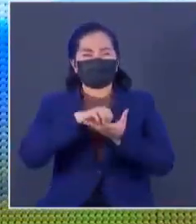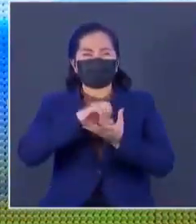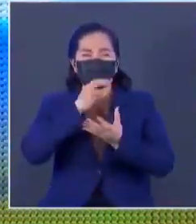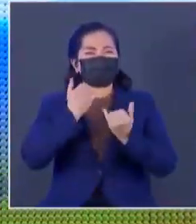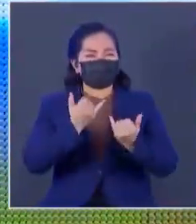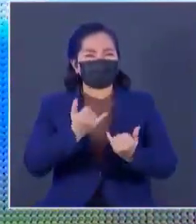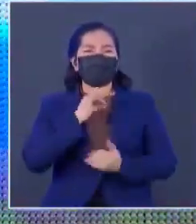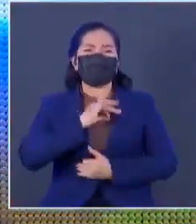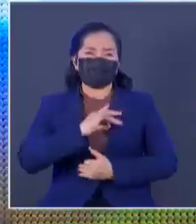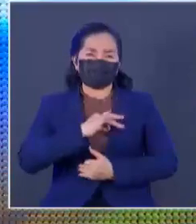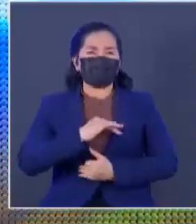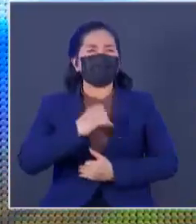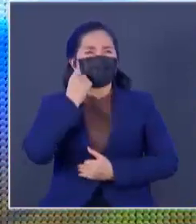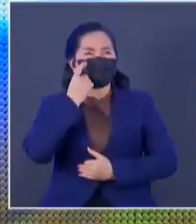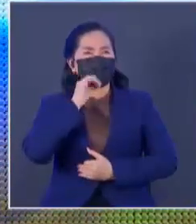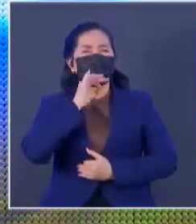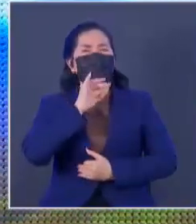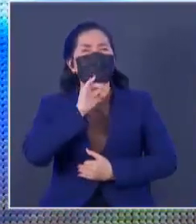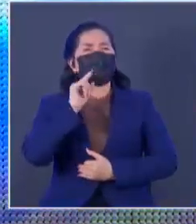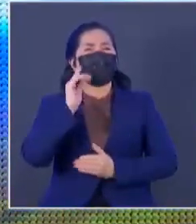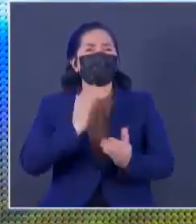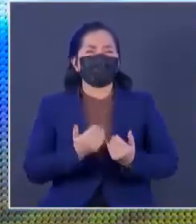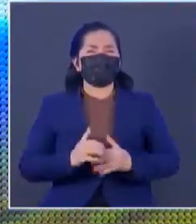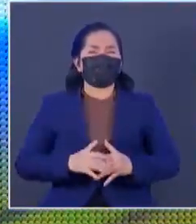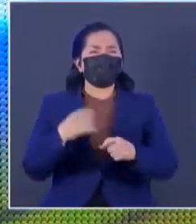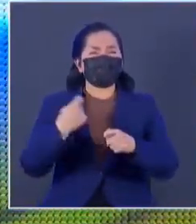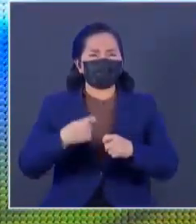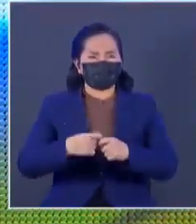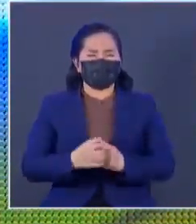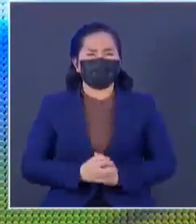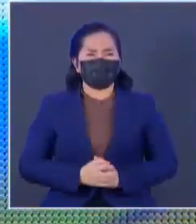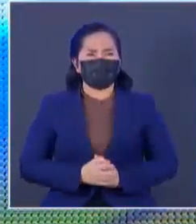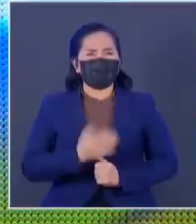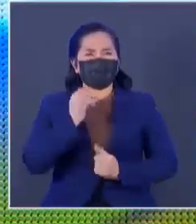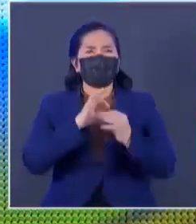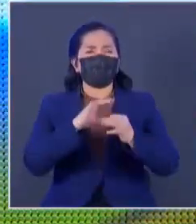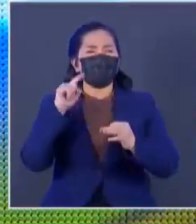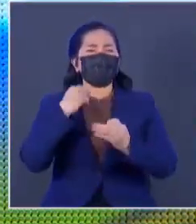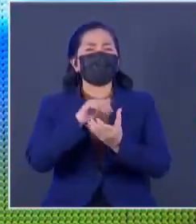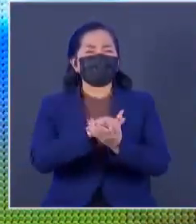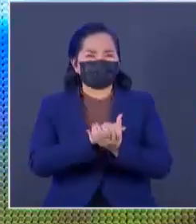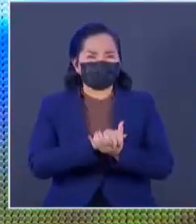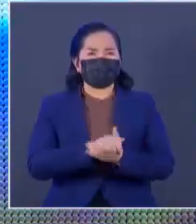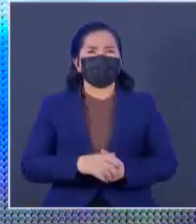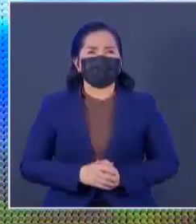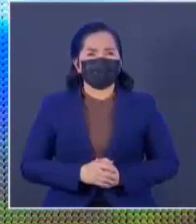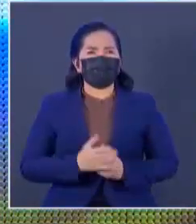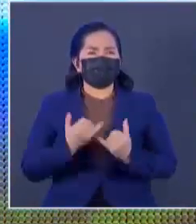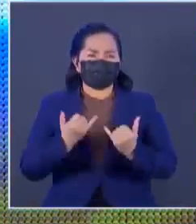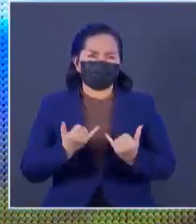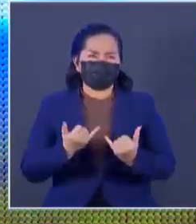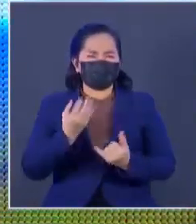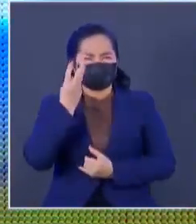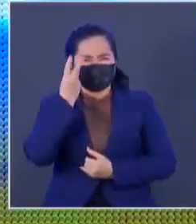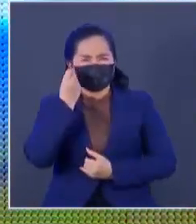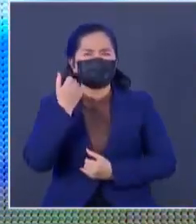อนนี้เนี่ยเขาก็รู้สึกเข้าใจหัวอกของคนที่มีลูกยากเลยแหละค่ะซึ่งเขาก็เป็นห่วงภรรยาอย่างพี่จุ๋ยวรัฒยาด้วยนะคะเพราะว่าตอนนี้เนี่ยก็